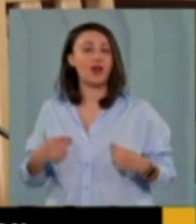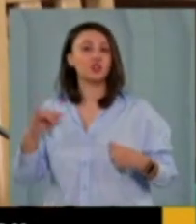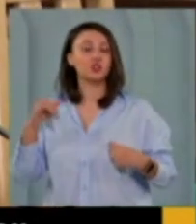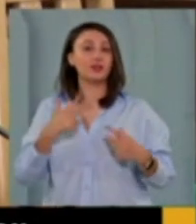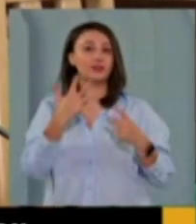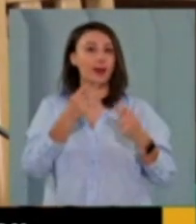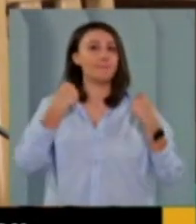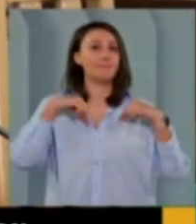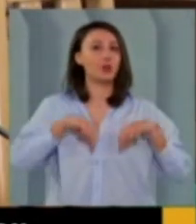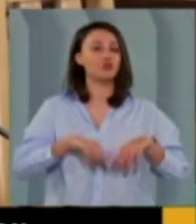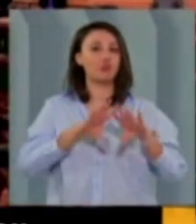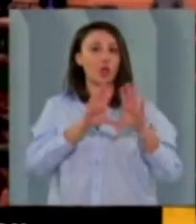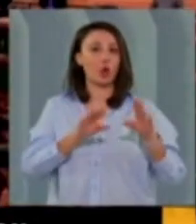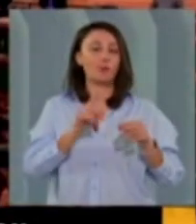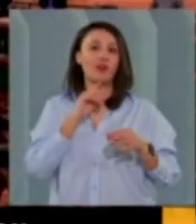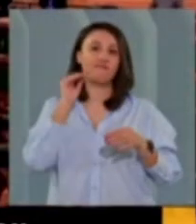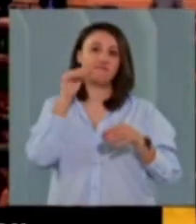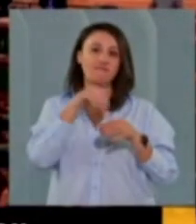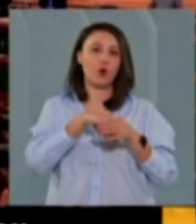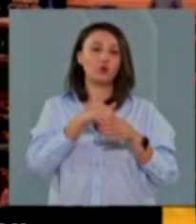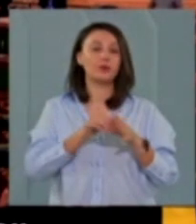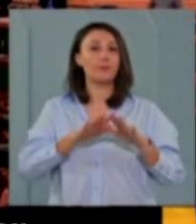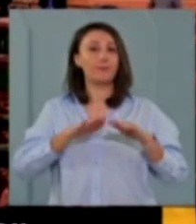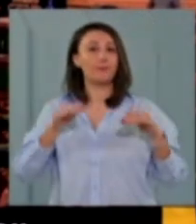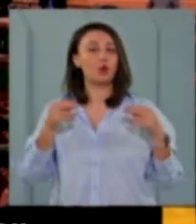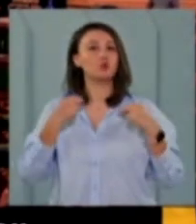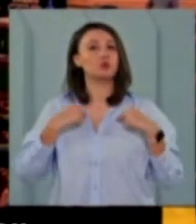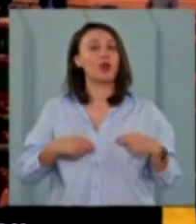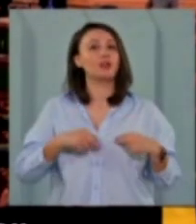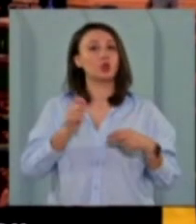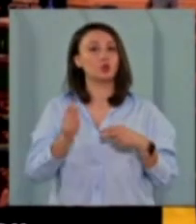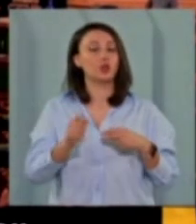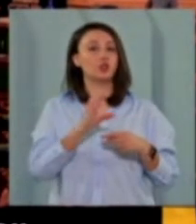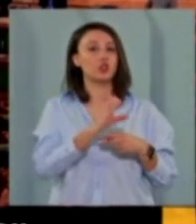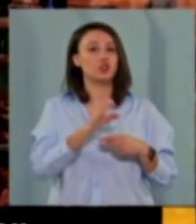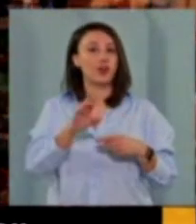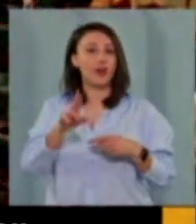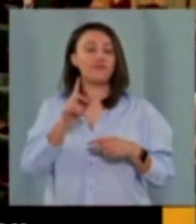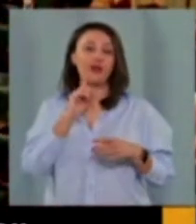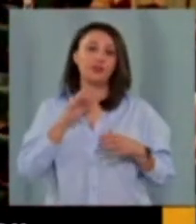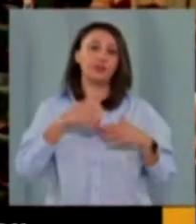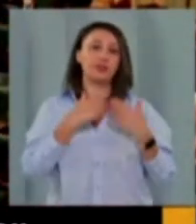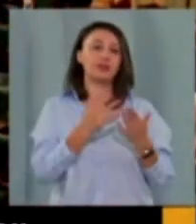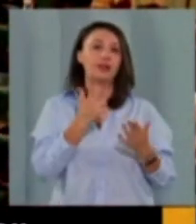trei de Președintele României votul în plenul Senatului pentru postul de judecător al CCR va fi dat pe 3 mai